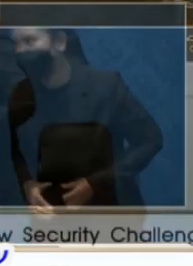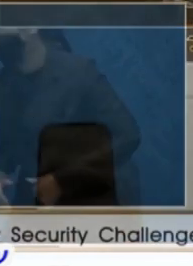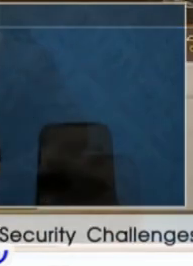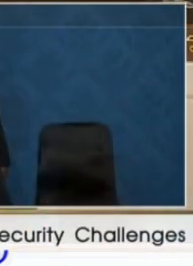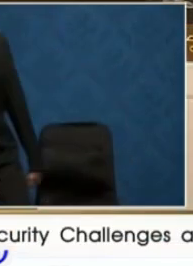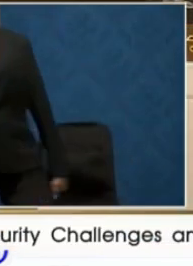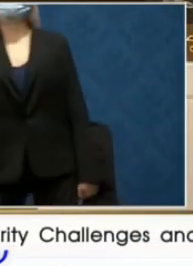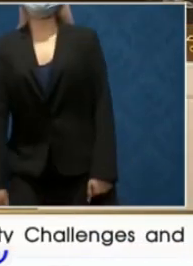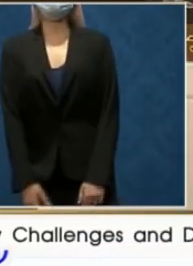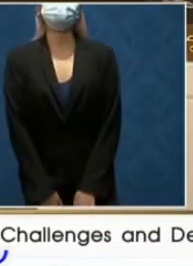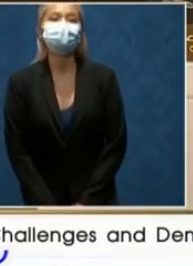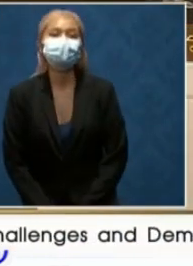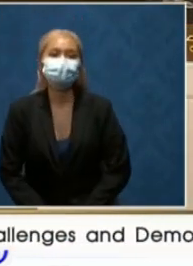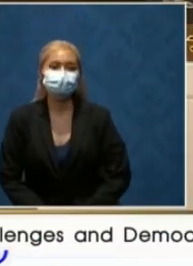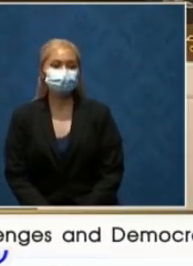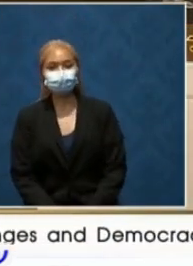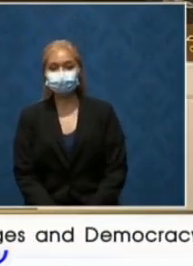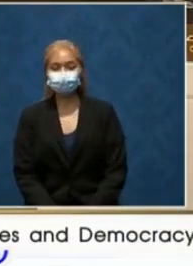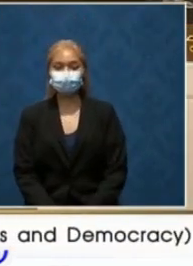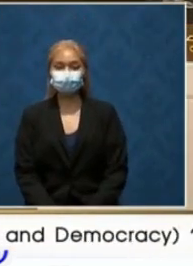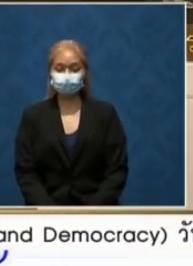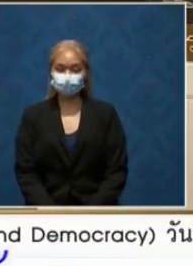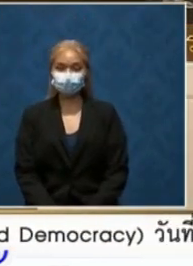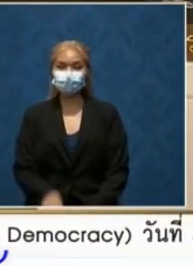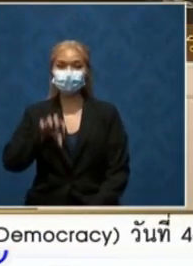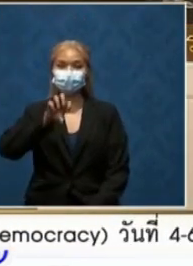ครับขอเชิญสมาชิกเข้ามานะครับ